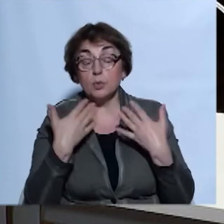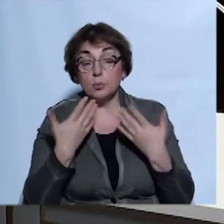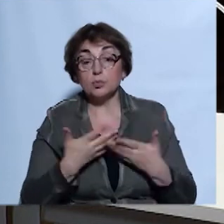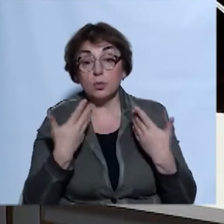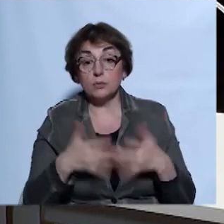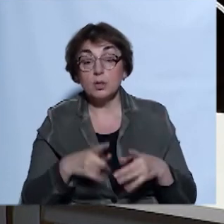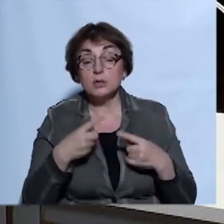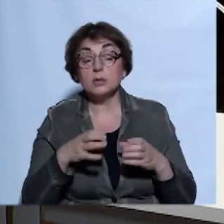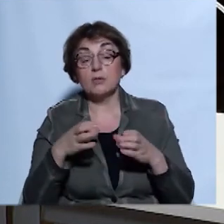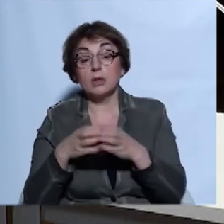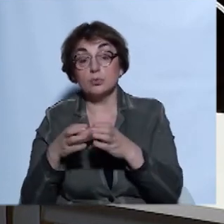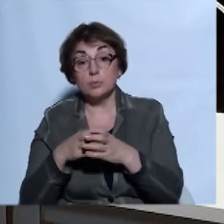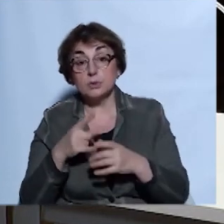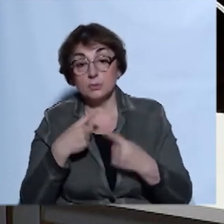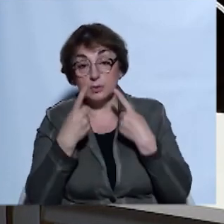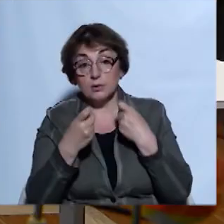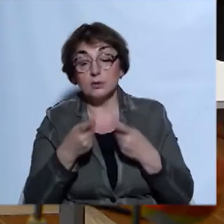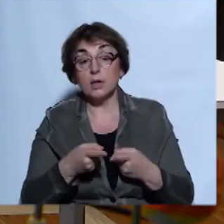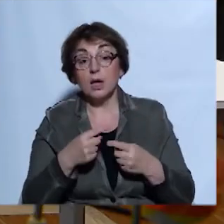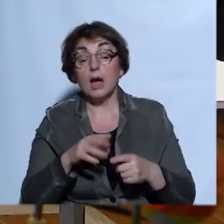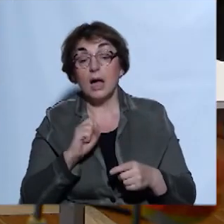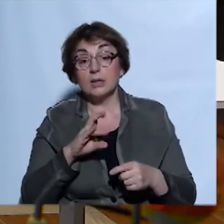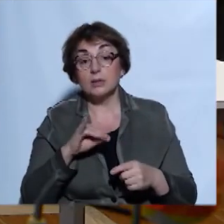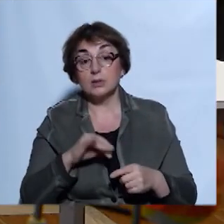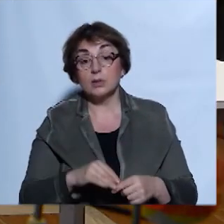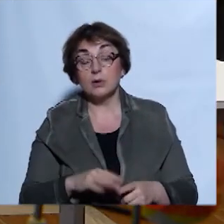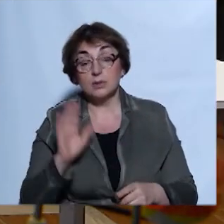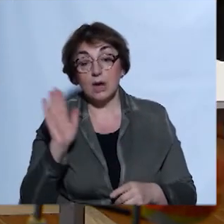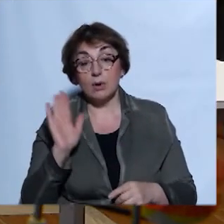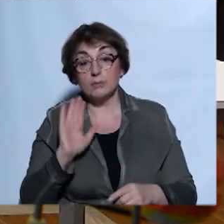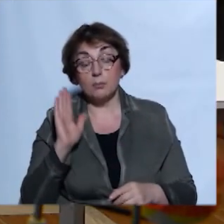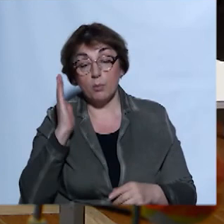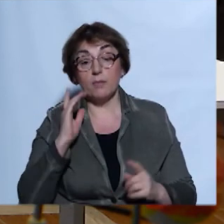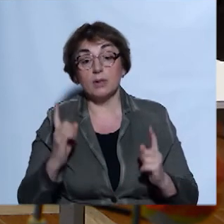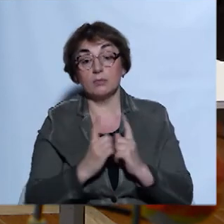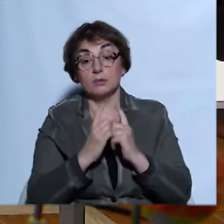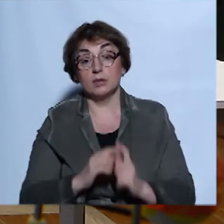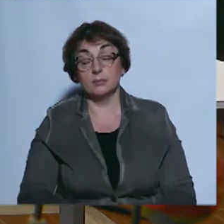სხვა კლასის წარმომადგენლებზე, რომლებიც არიან ალდეჰიდები და კეტონები. ნახვამდის მომავალ შეხვედრამდე.